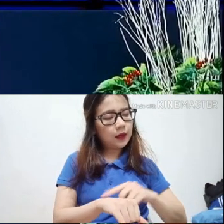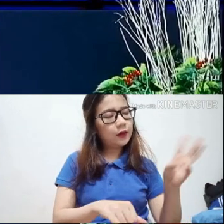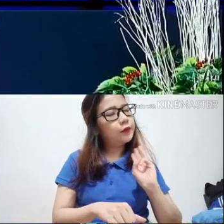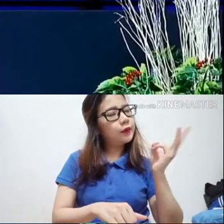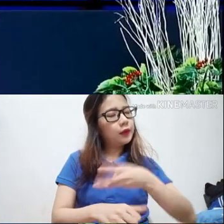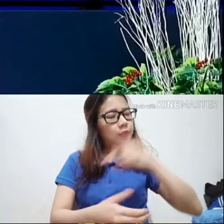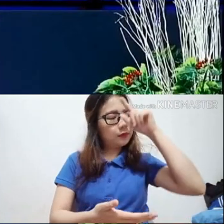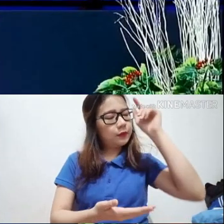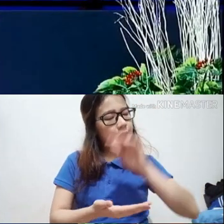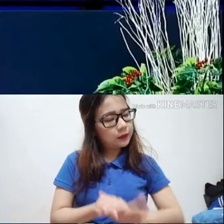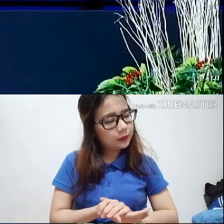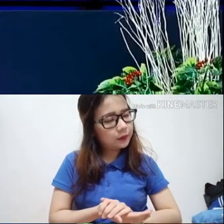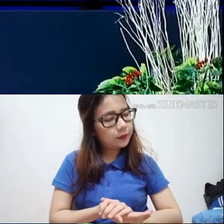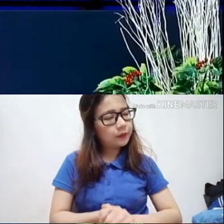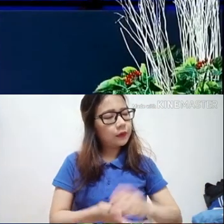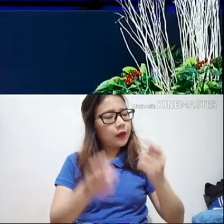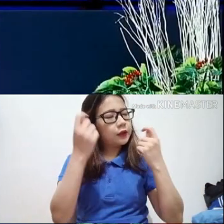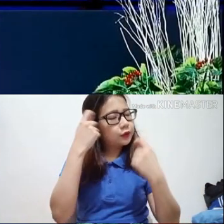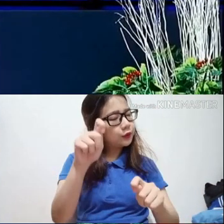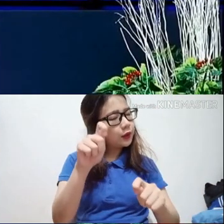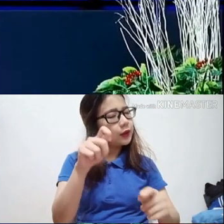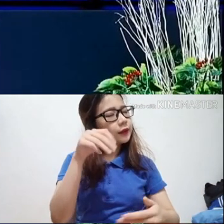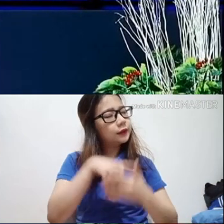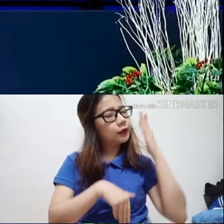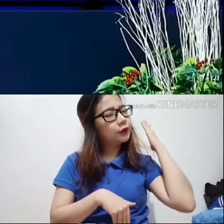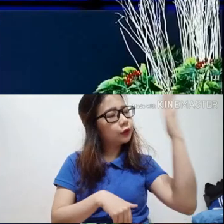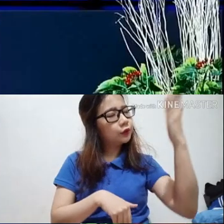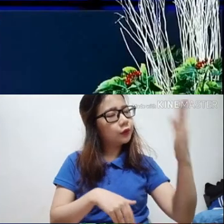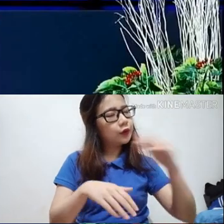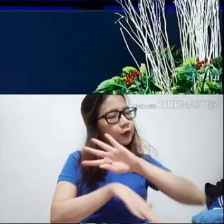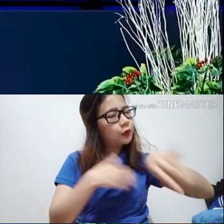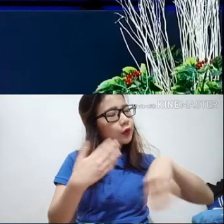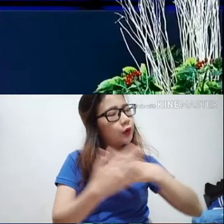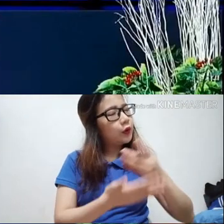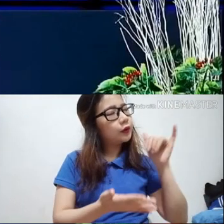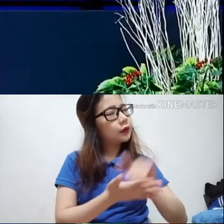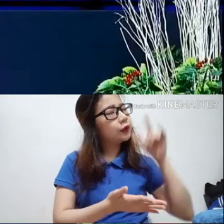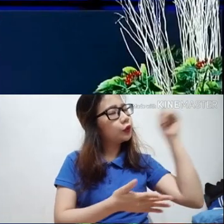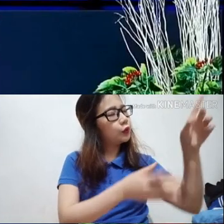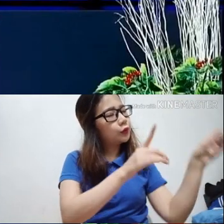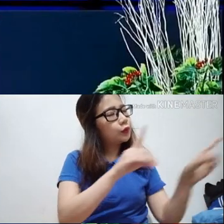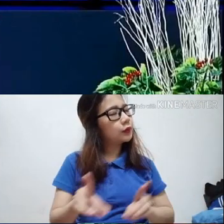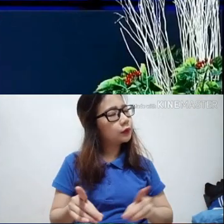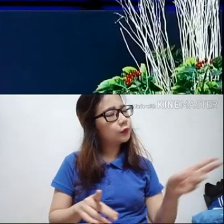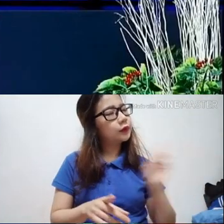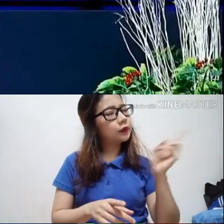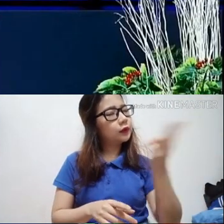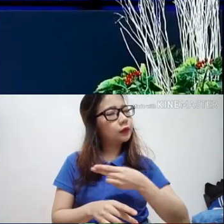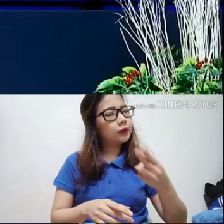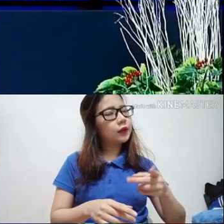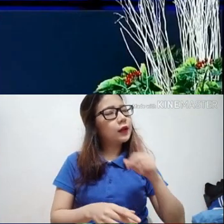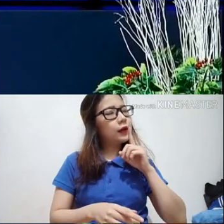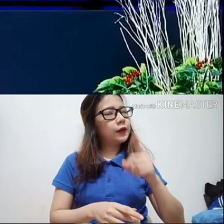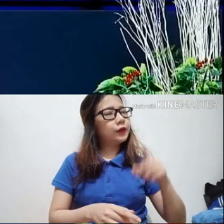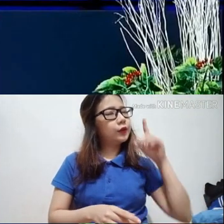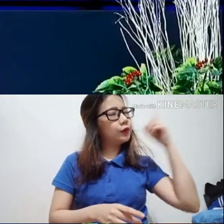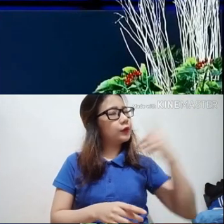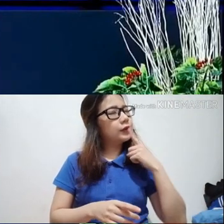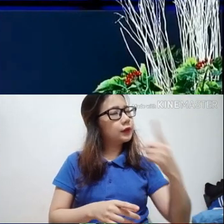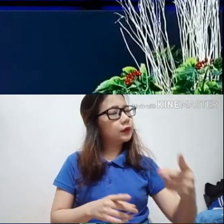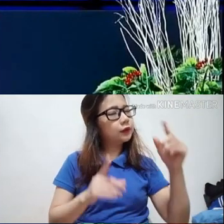dahil sinabi niya sa inyong salita, lahat ng ito ay nahanda niyo para sa aming ikabubuti. Kaya, Panginoon, sa aming pong pag-iinig